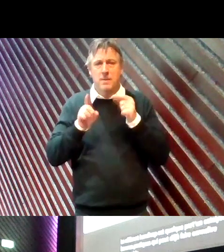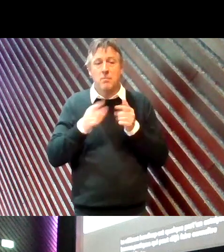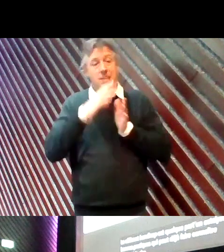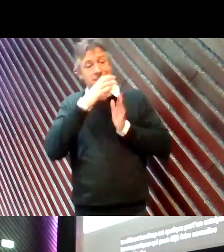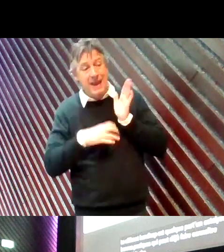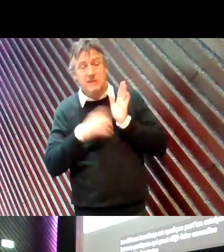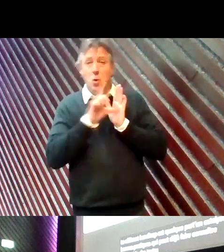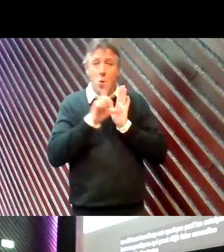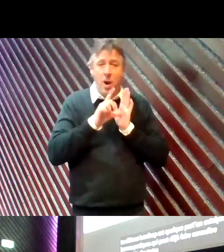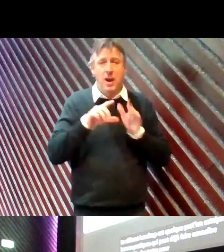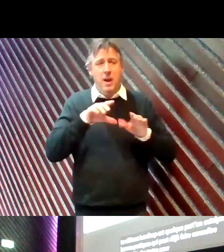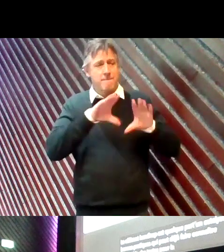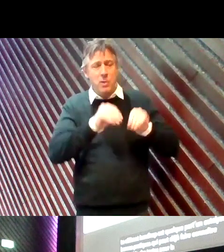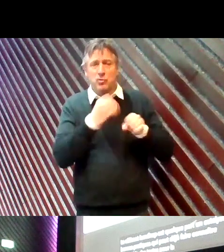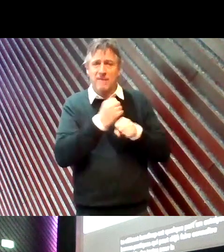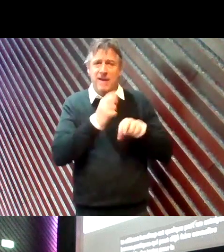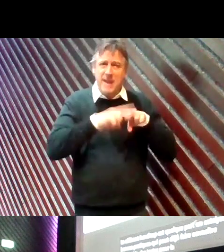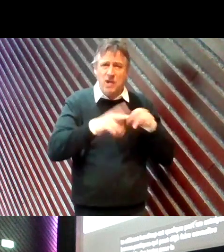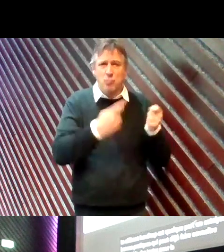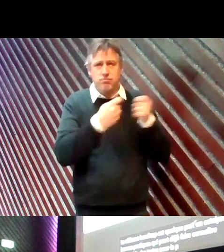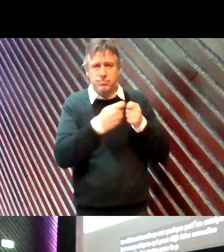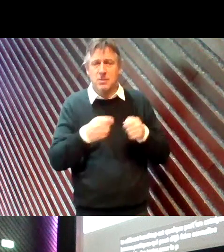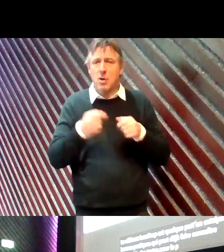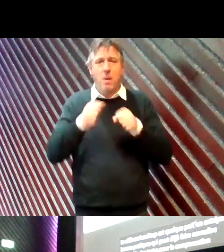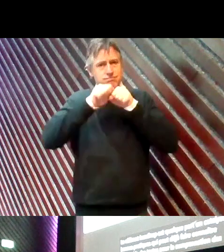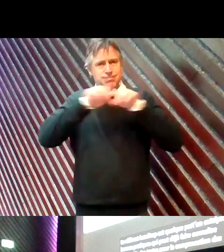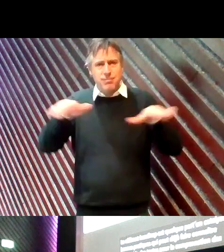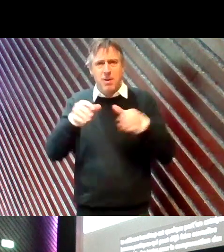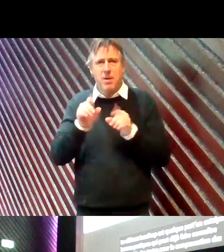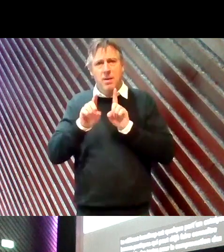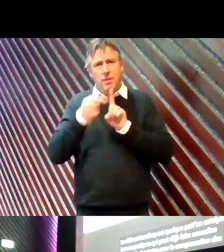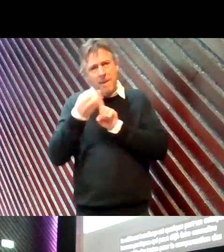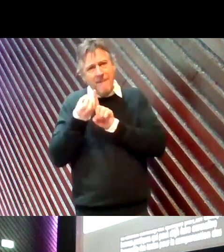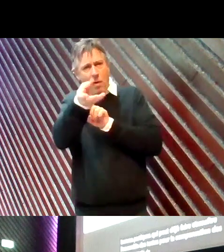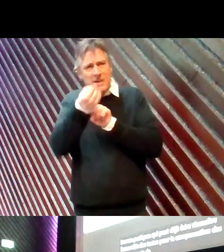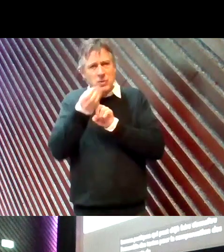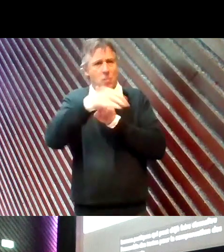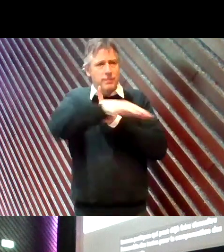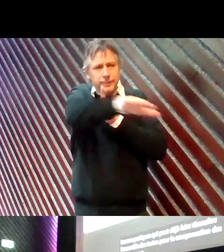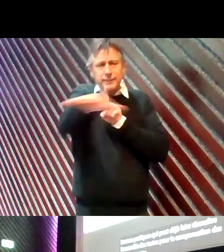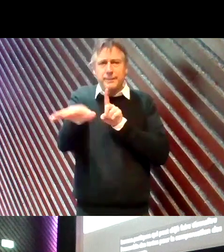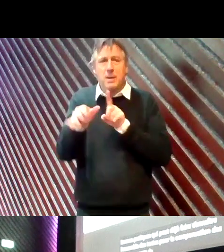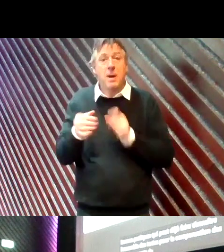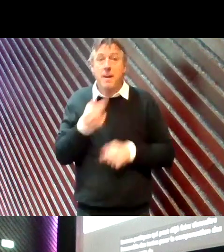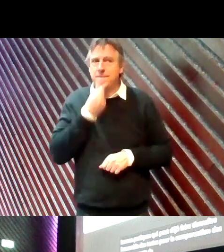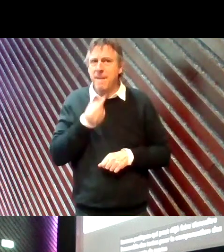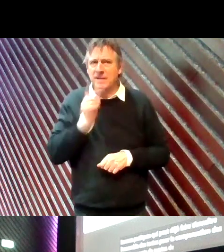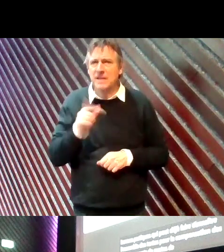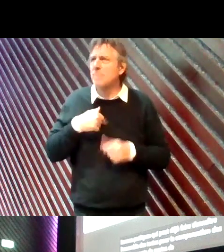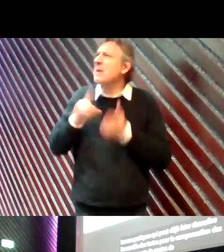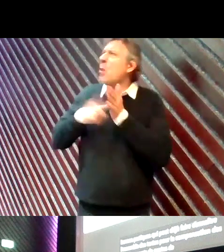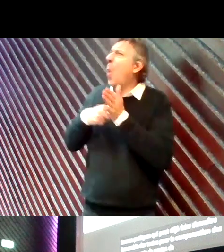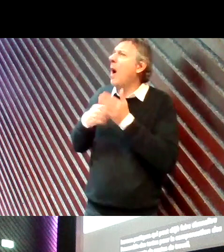compensation des aménagements de postes de travail parce que c'est loin d'être, je dirais, simple au niveau de la fluidité pour connaître ses